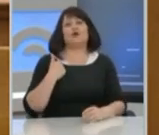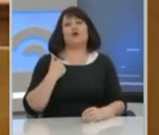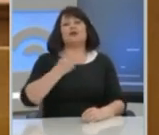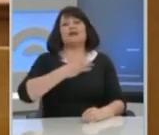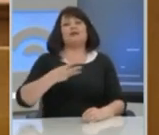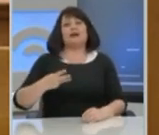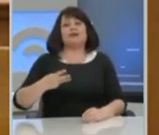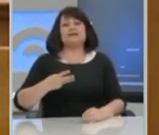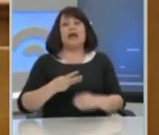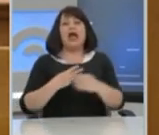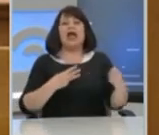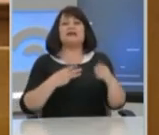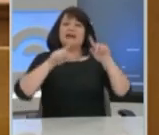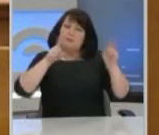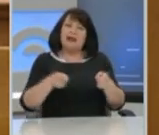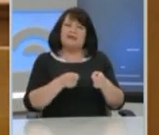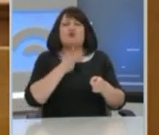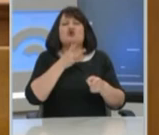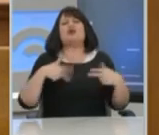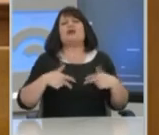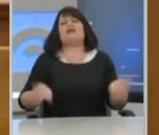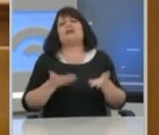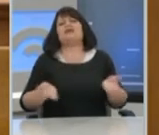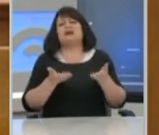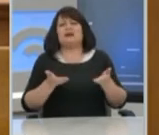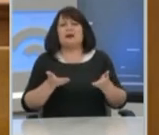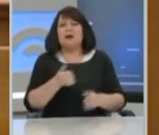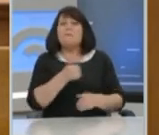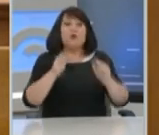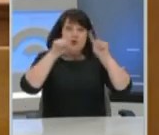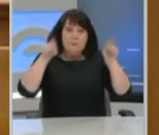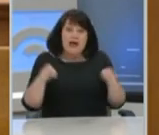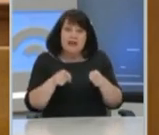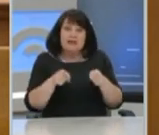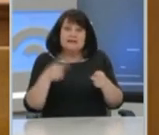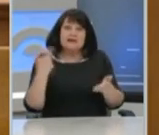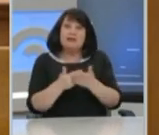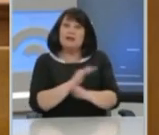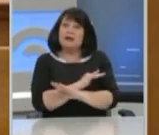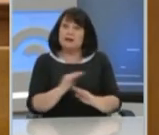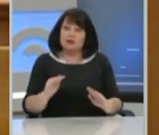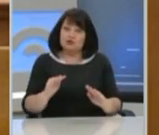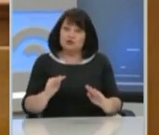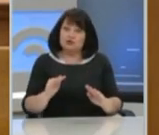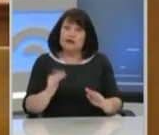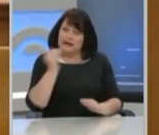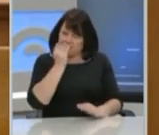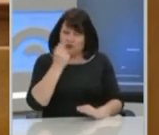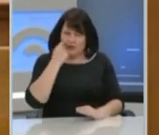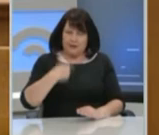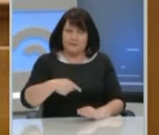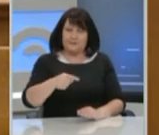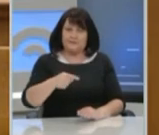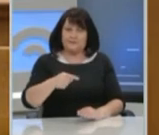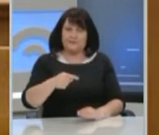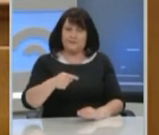αριστερή παρένθεση. Αλλά τελικά η μόνη παρένθεση που θα κλείσει και θα κλείσει σύντομα